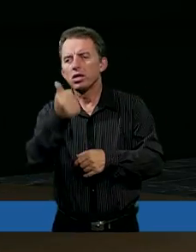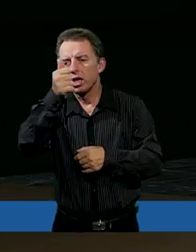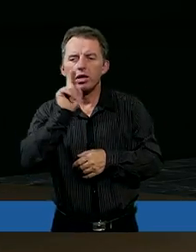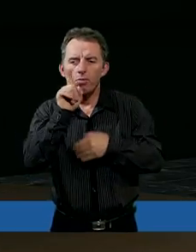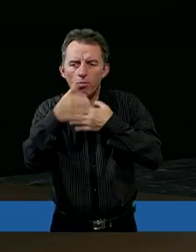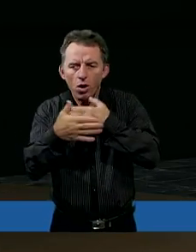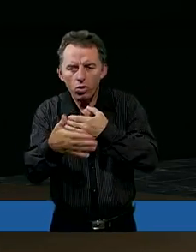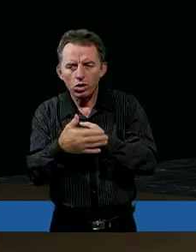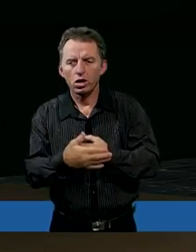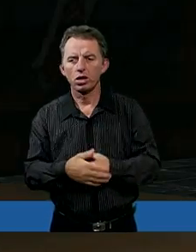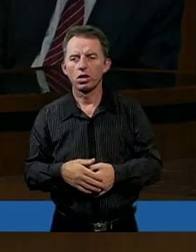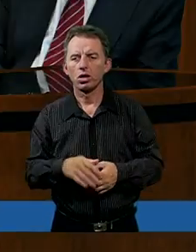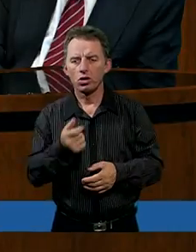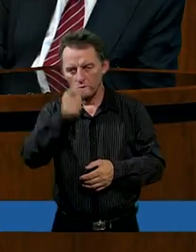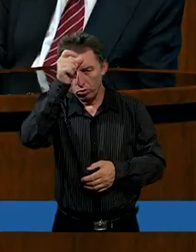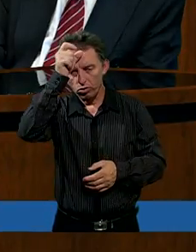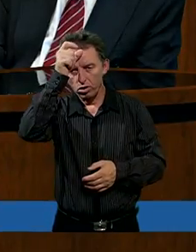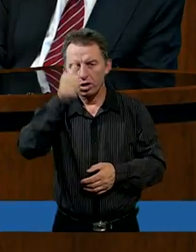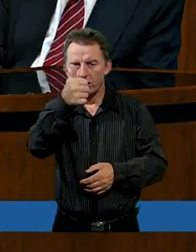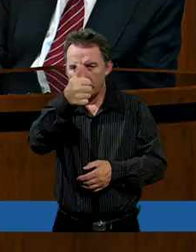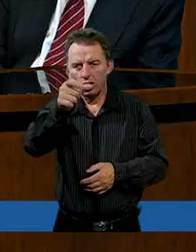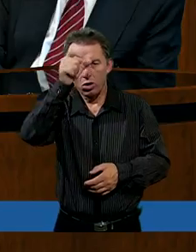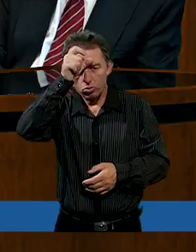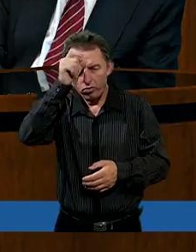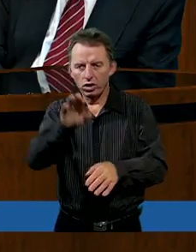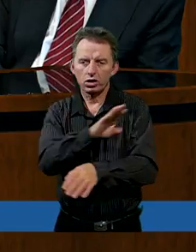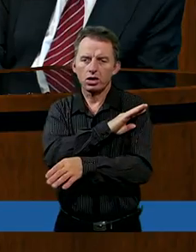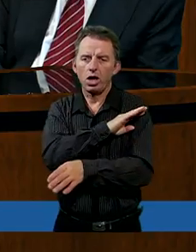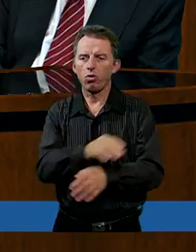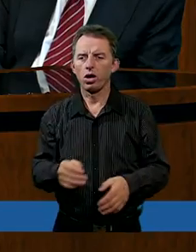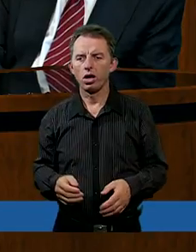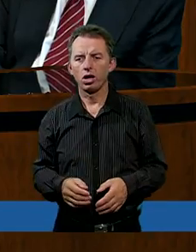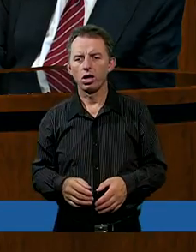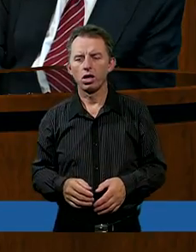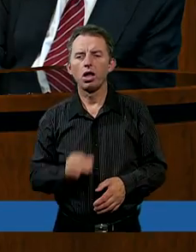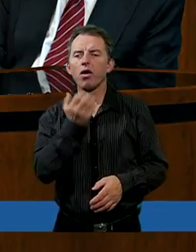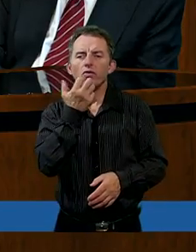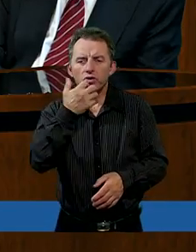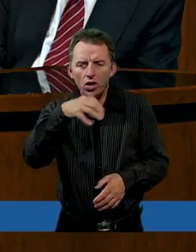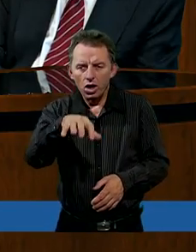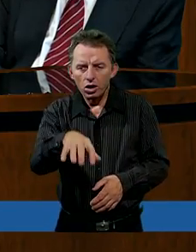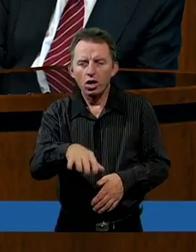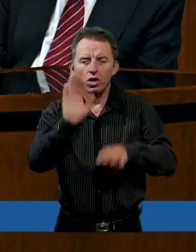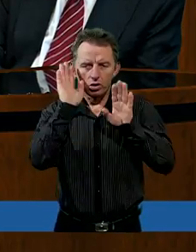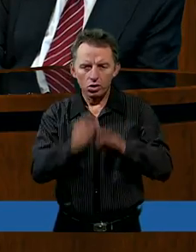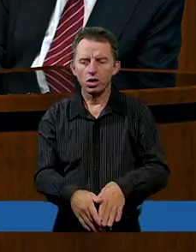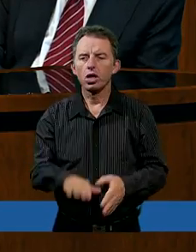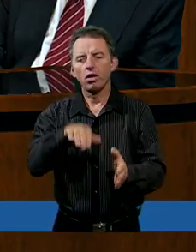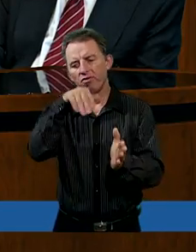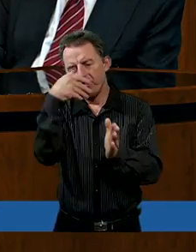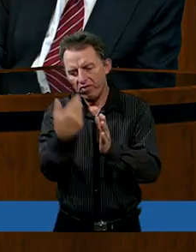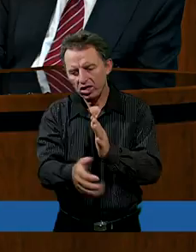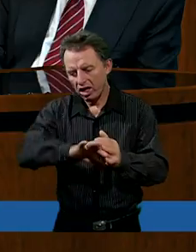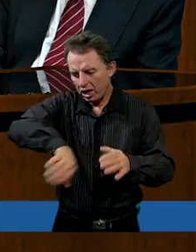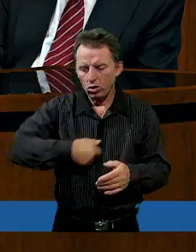małżeństwu. Znanego człowieka, przepraszam. Jednego człowieka, prawda? A wcześniej został wytracony cały jego